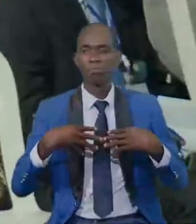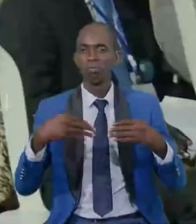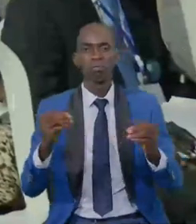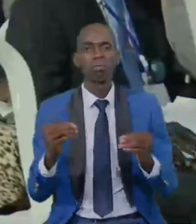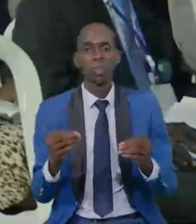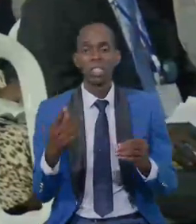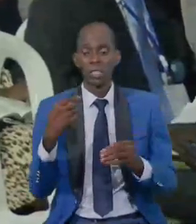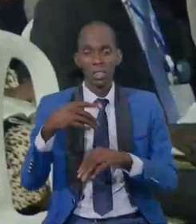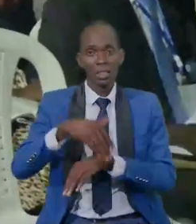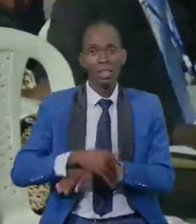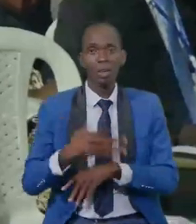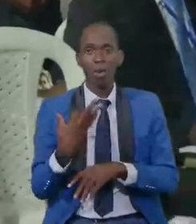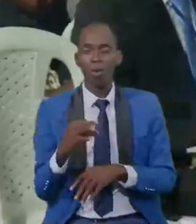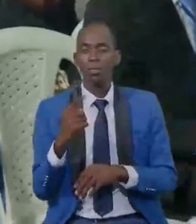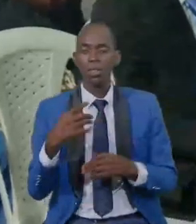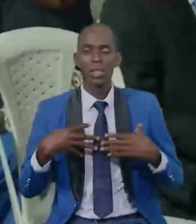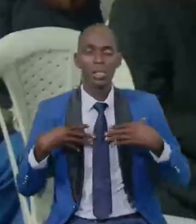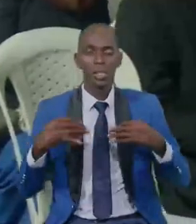cancer.